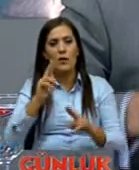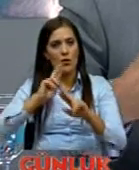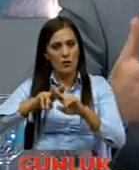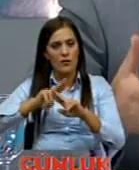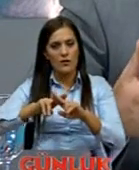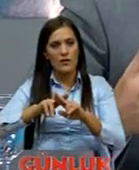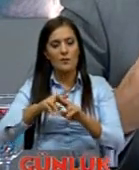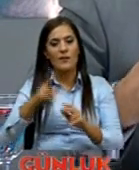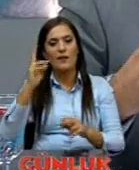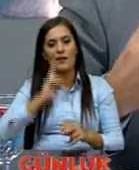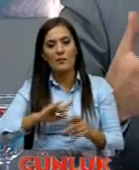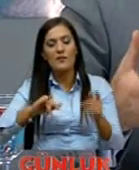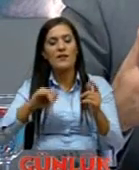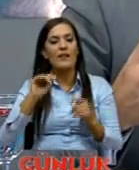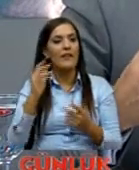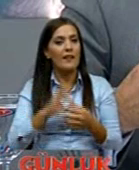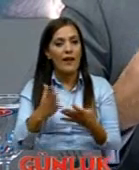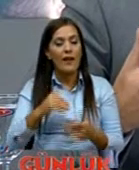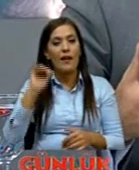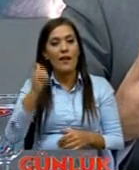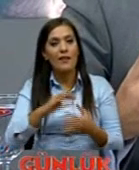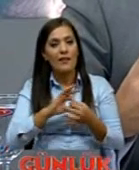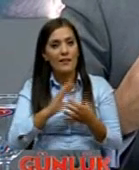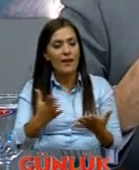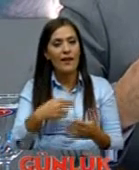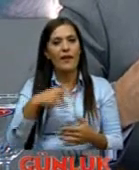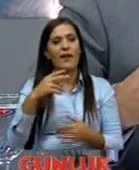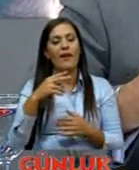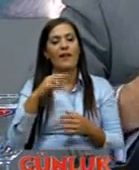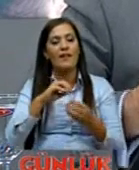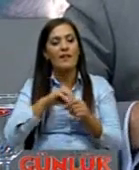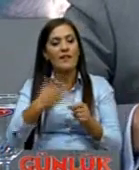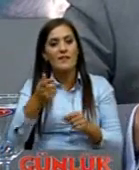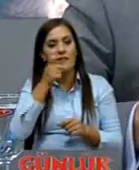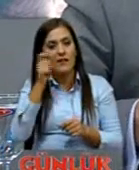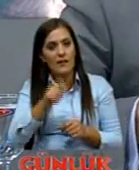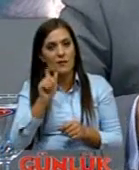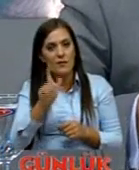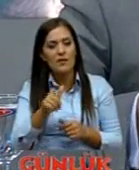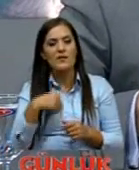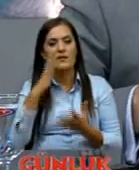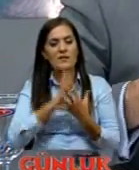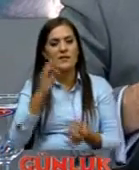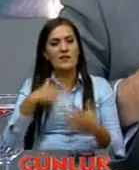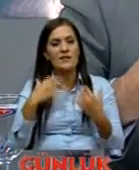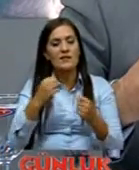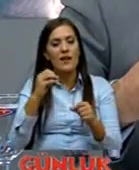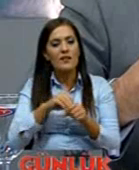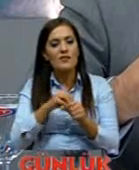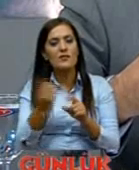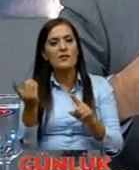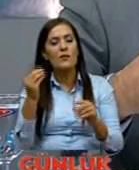öğretip işte hijyen nedir, kalite nedir, sanitasyon nedir, nasıl dikkat edilmeli, insan sağlığını